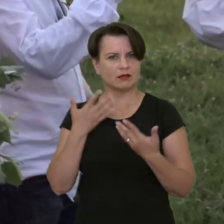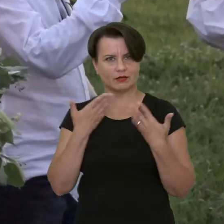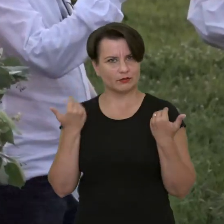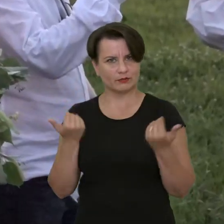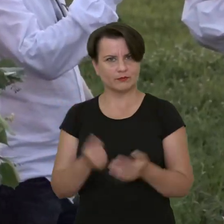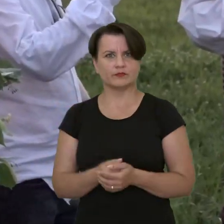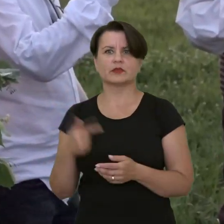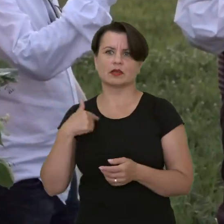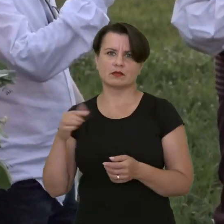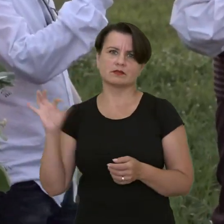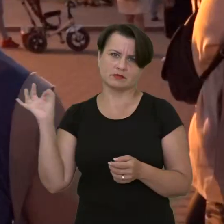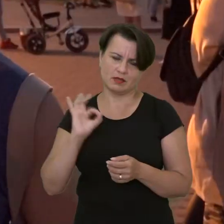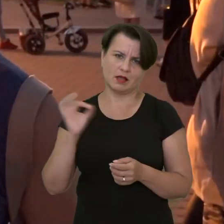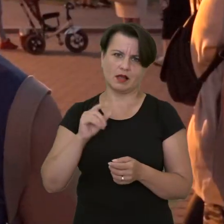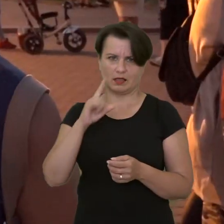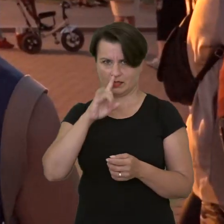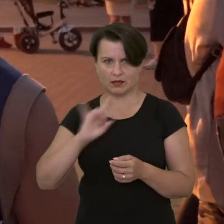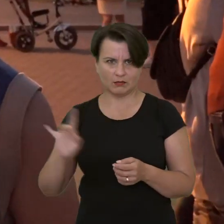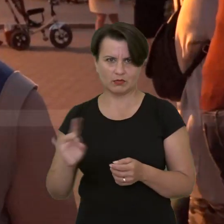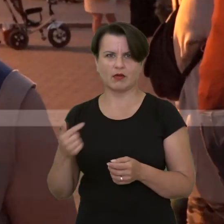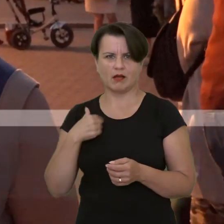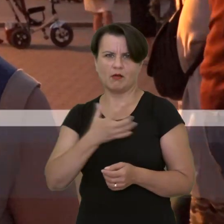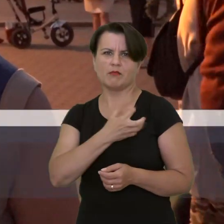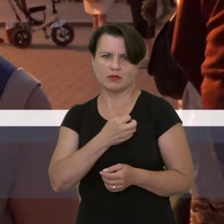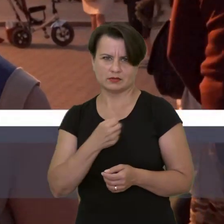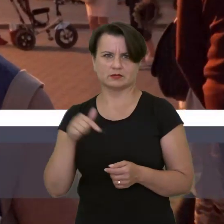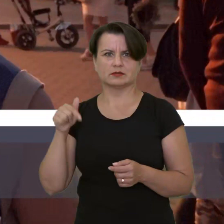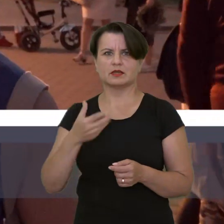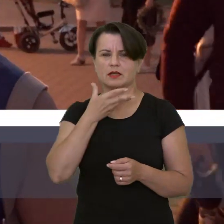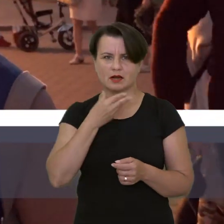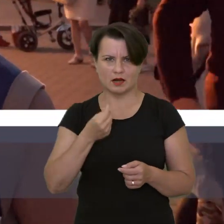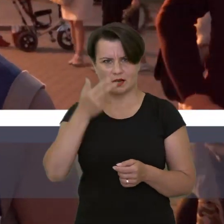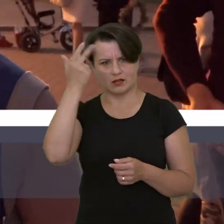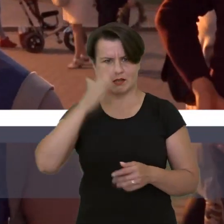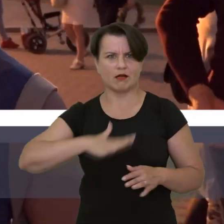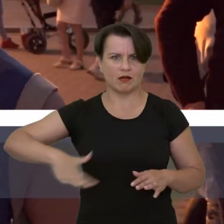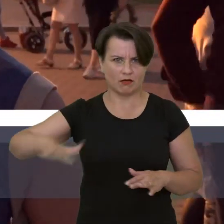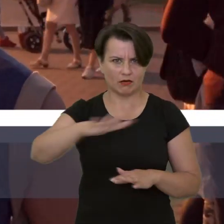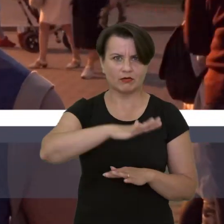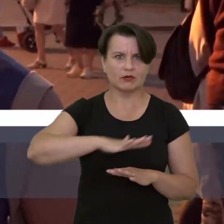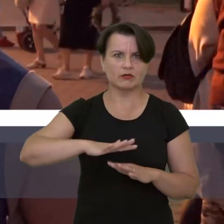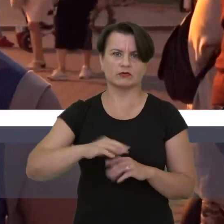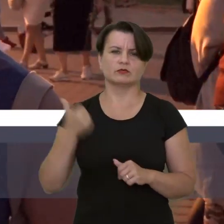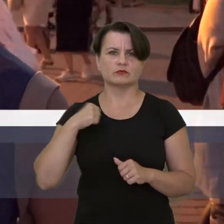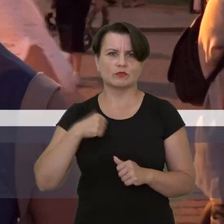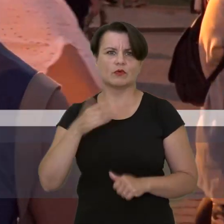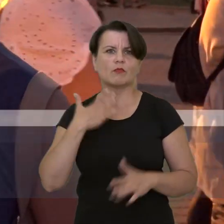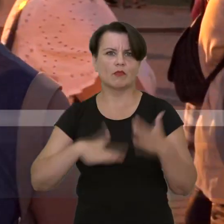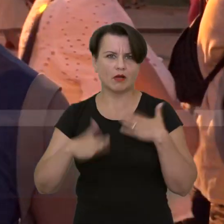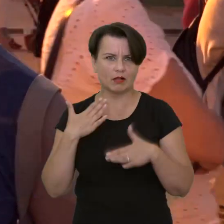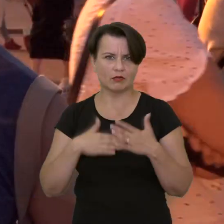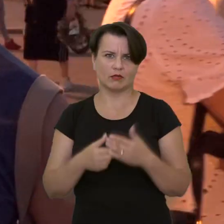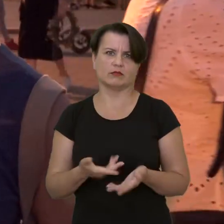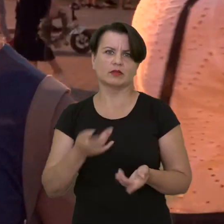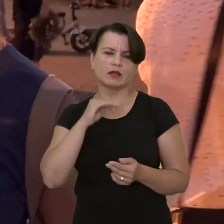negu kad anksčiau. Sekasi gan neblogai, labai pasiilgsto, aišku, tai yra labai nuostabus, gražus kraštas, žmonės